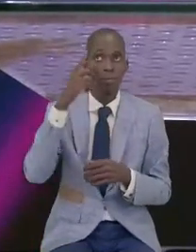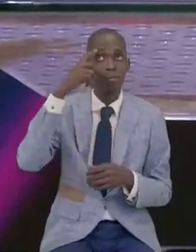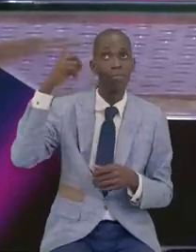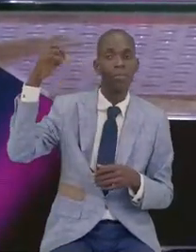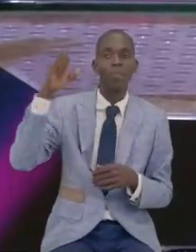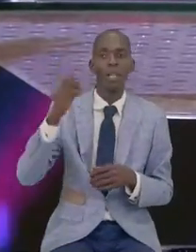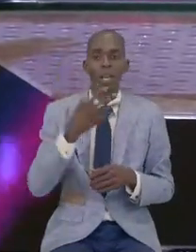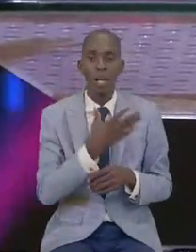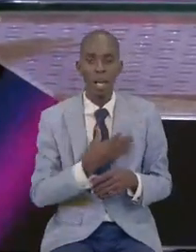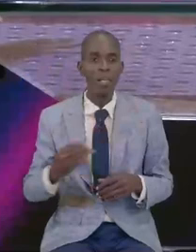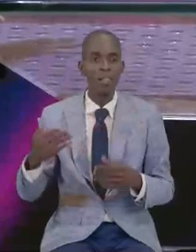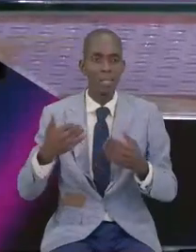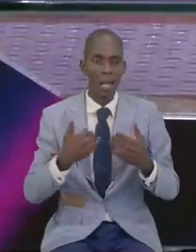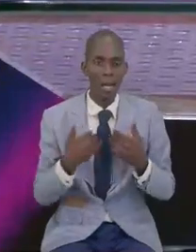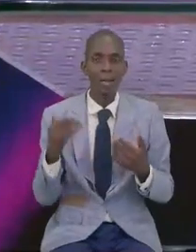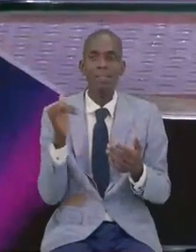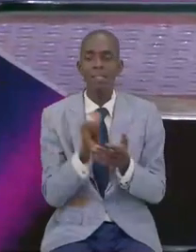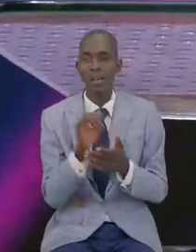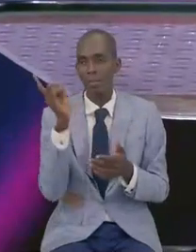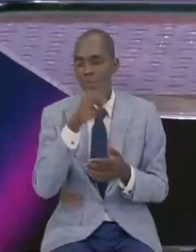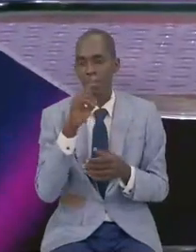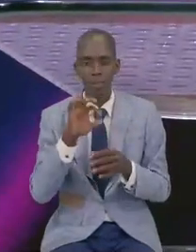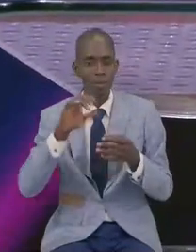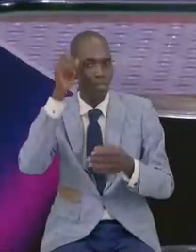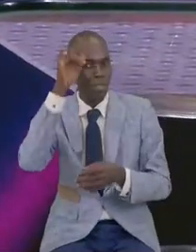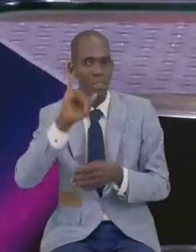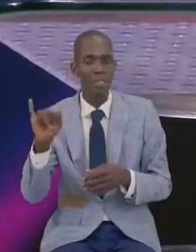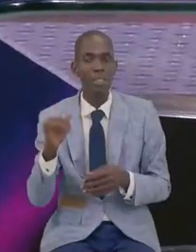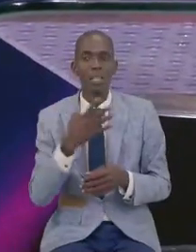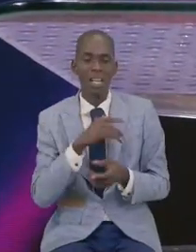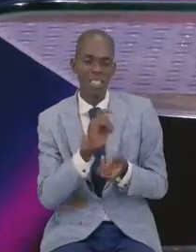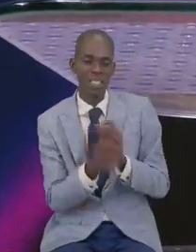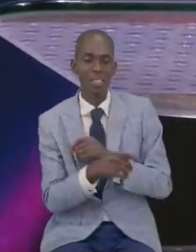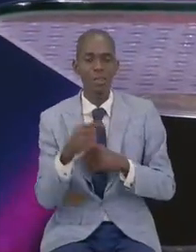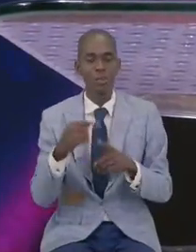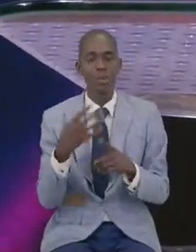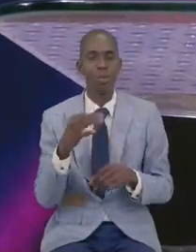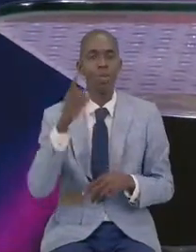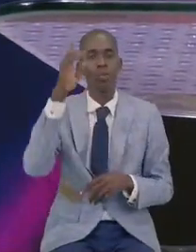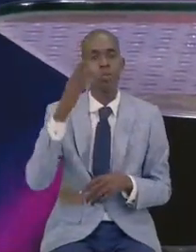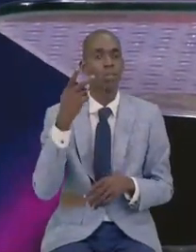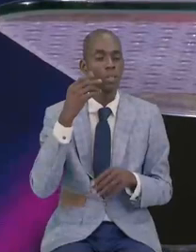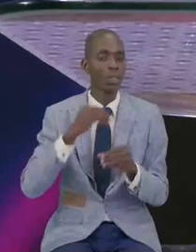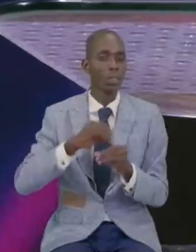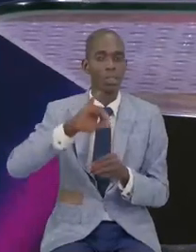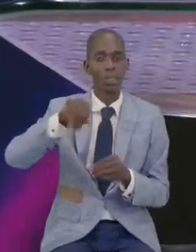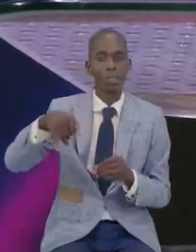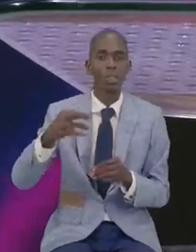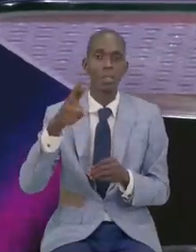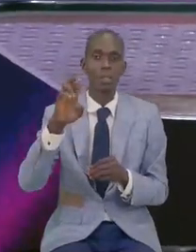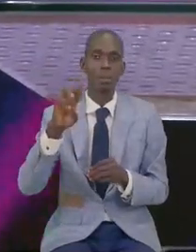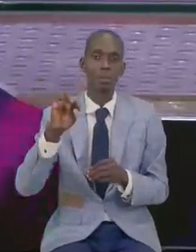Et cela pervertit l'enseignement de la part de Dieu. Voyons, Jérémie 23, je lis le